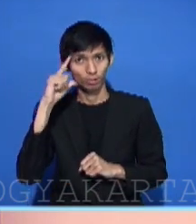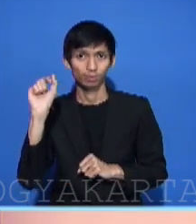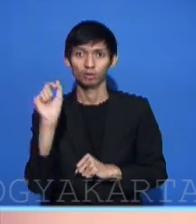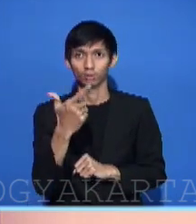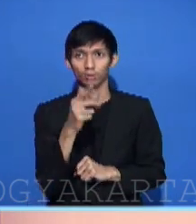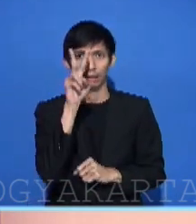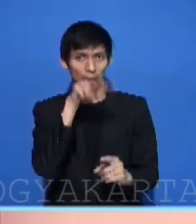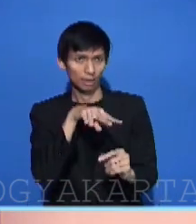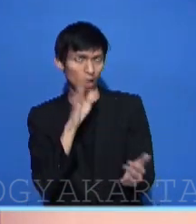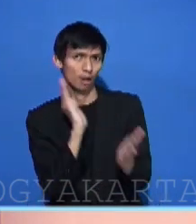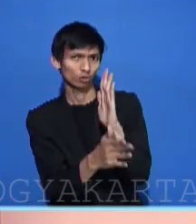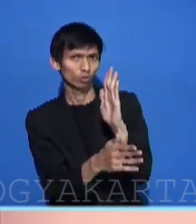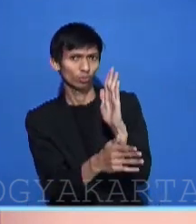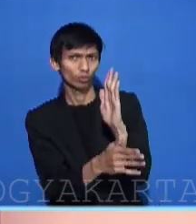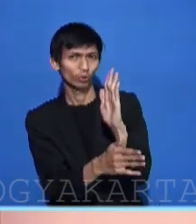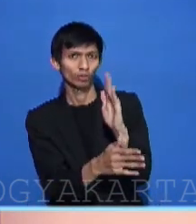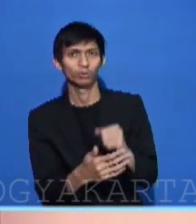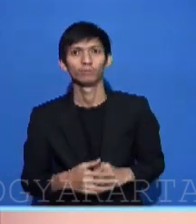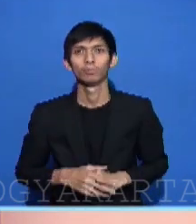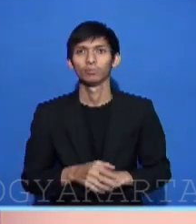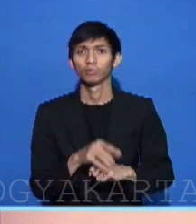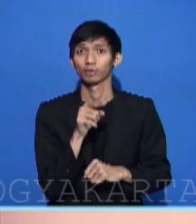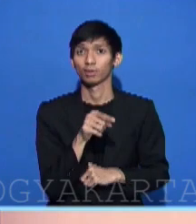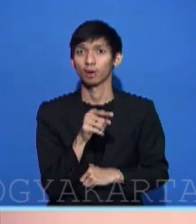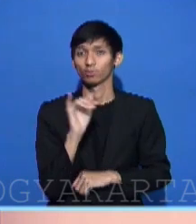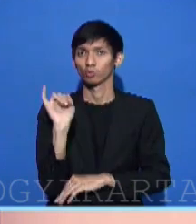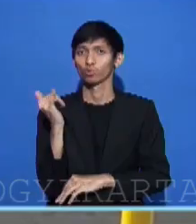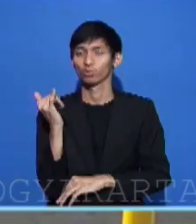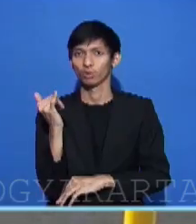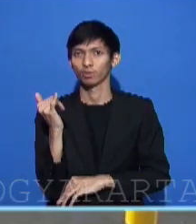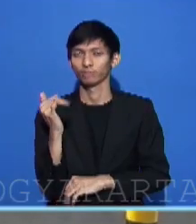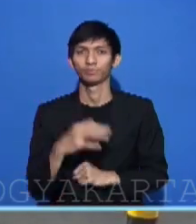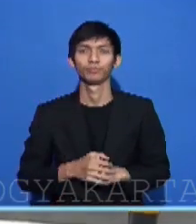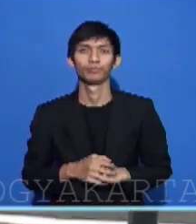penerapan ujian praktik rute baru di Satlantas Polresta Yogyakarta